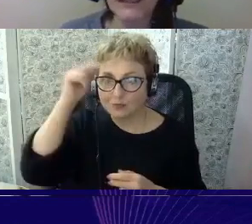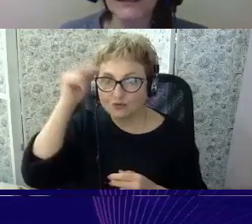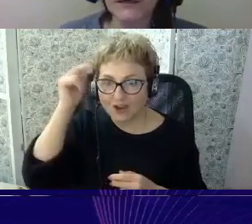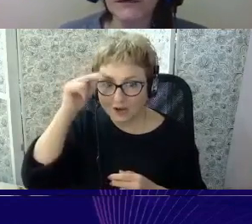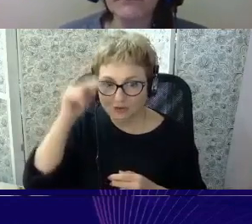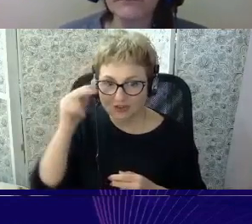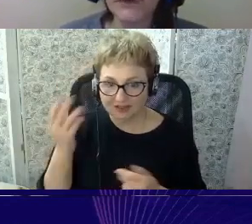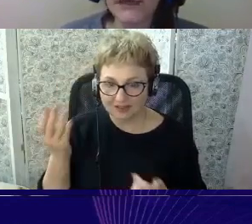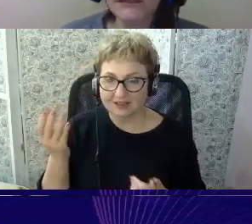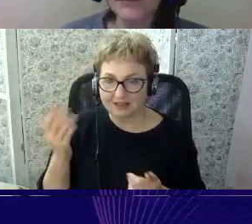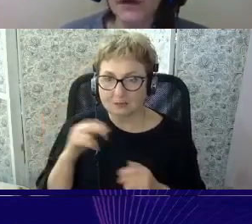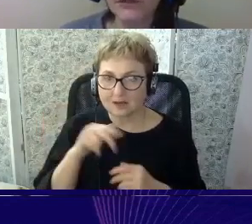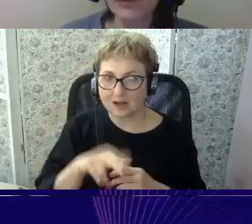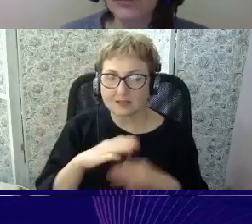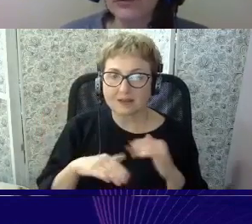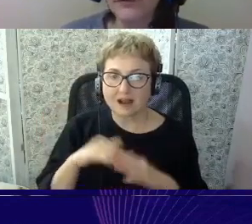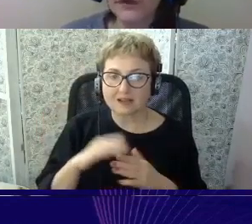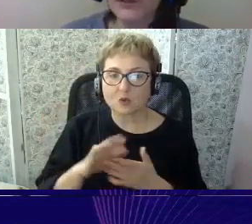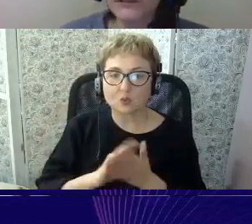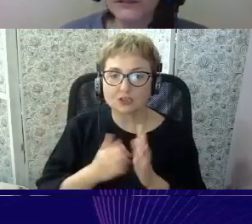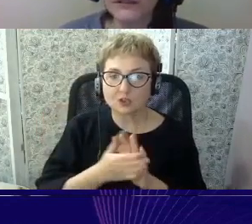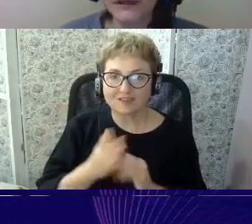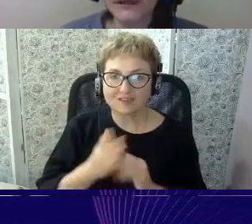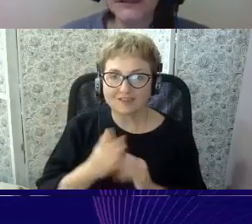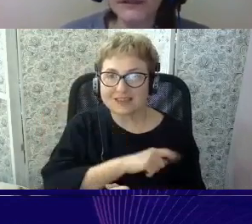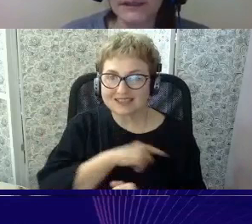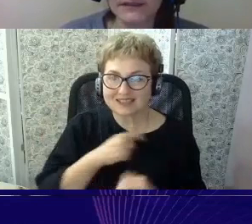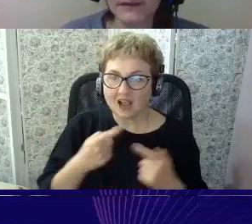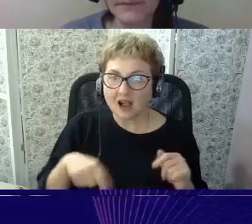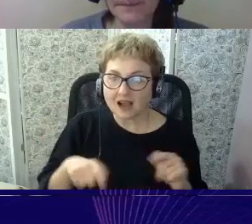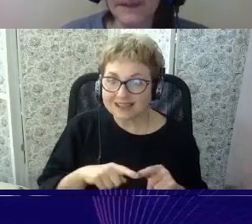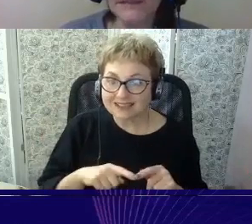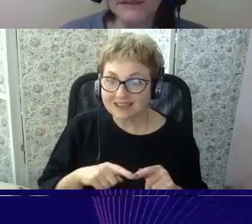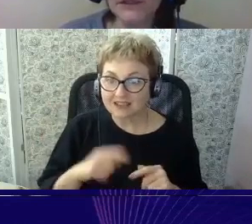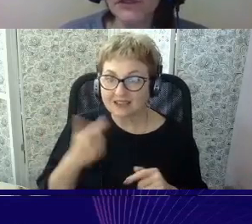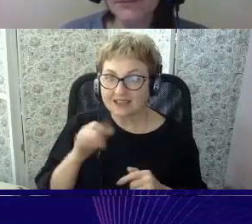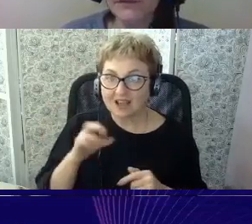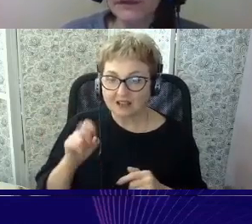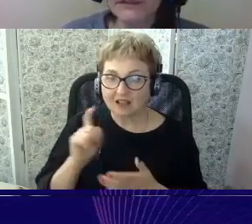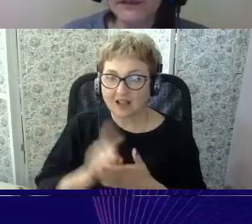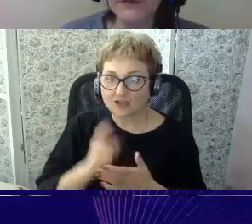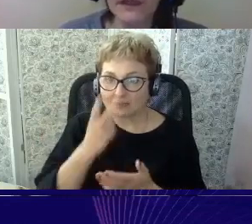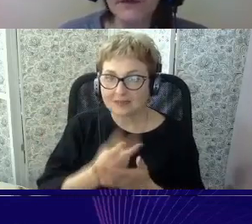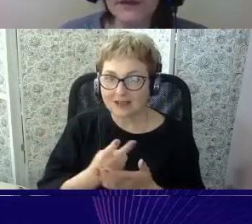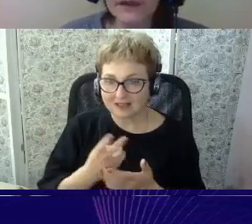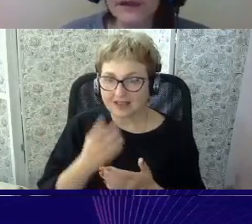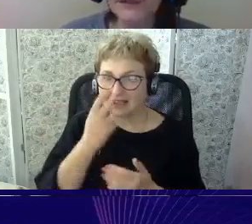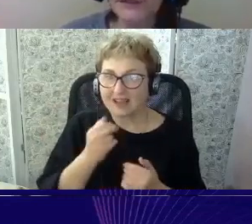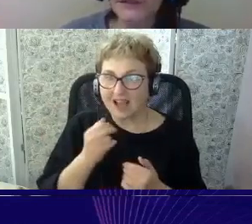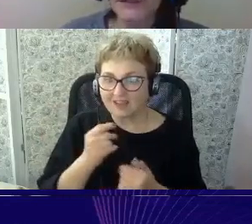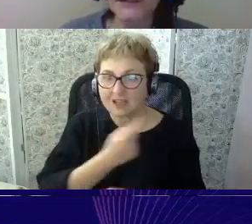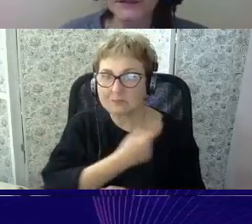обучающийся проходить практику в условиях медицинской организации, где она должна продемонстрировать